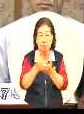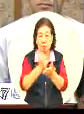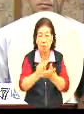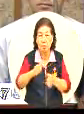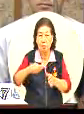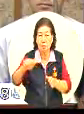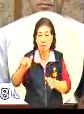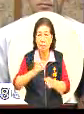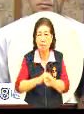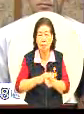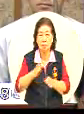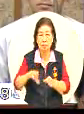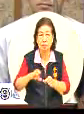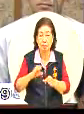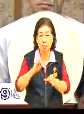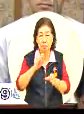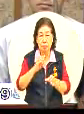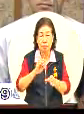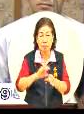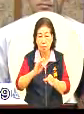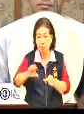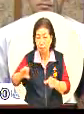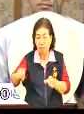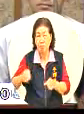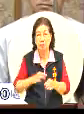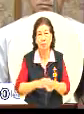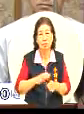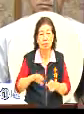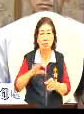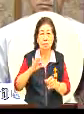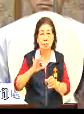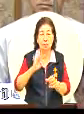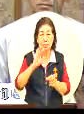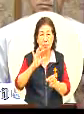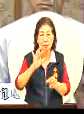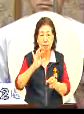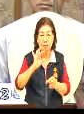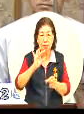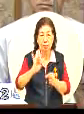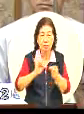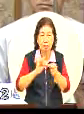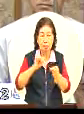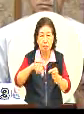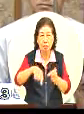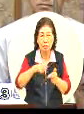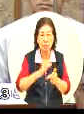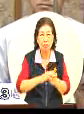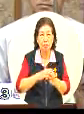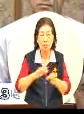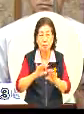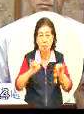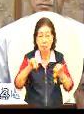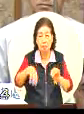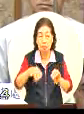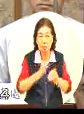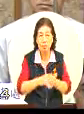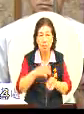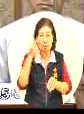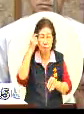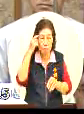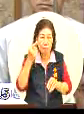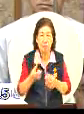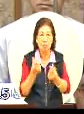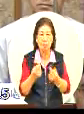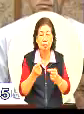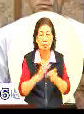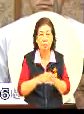的做法哈。哦在进行了，那一百年五月左右，我们也跟地方上有达成共识哈，就是针对这些